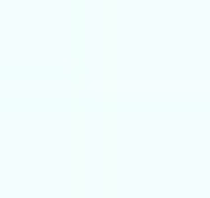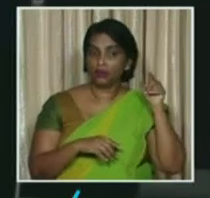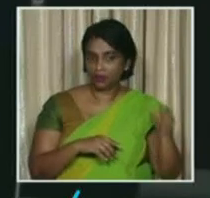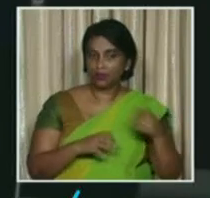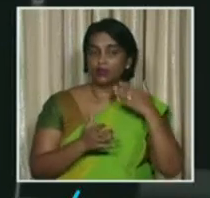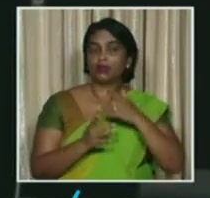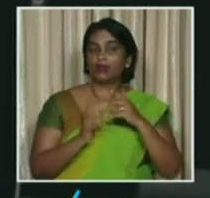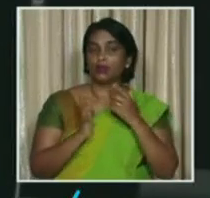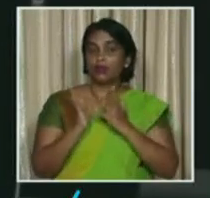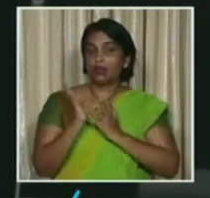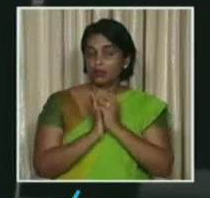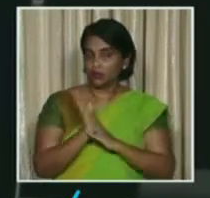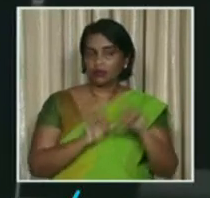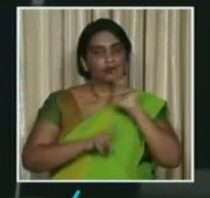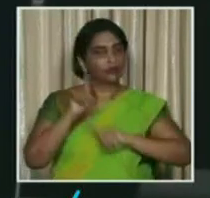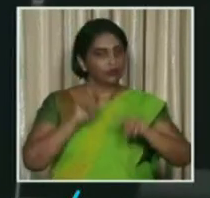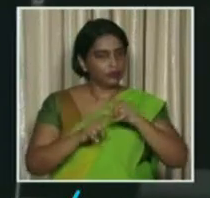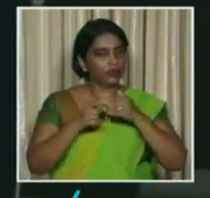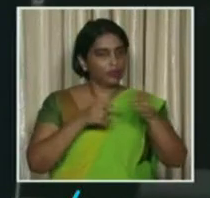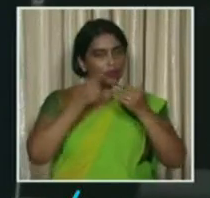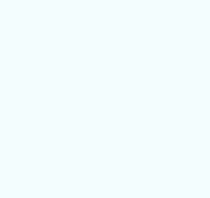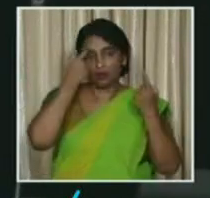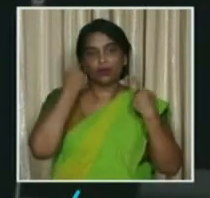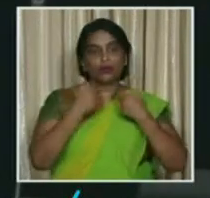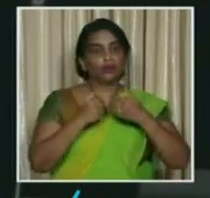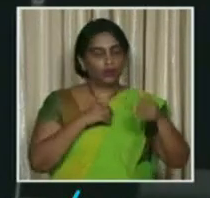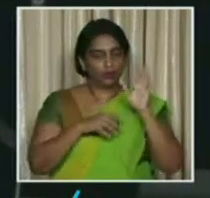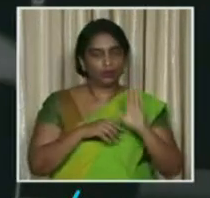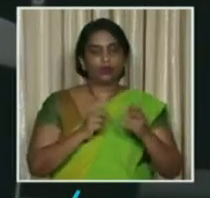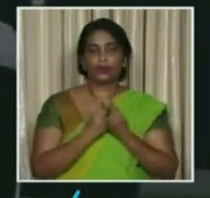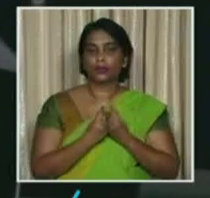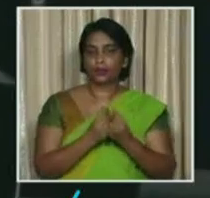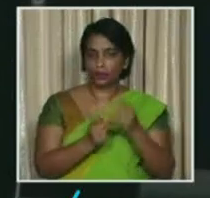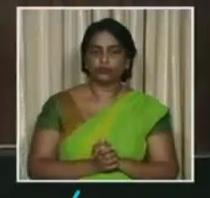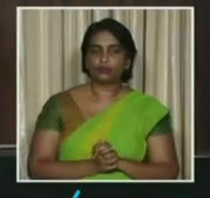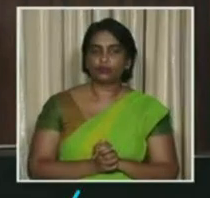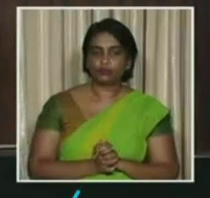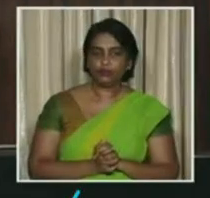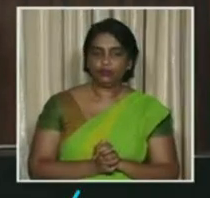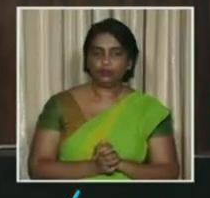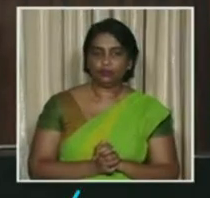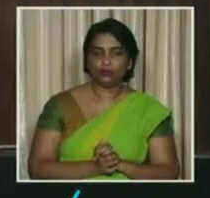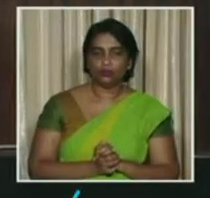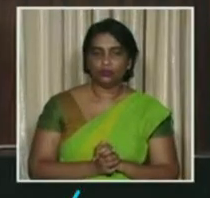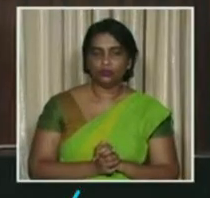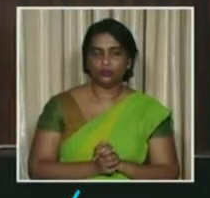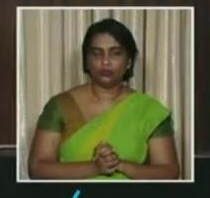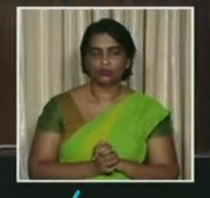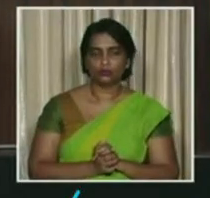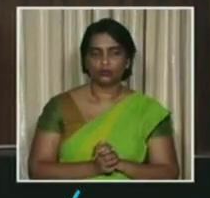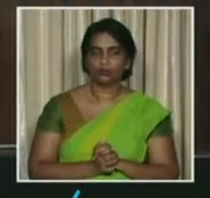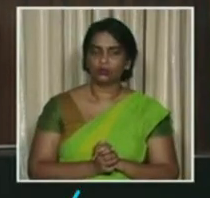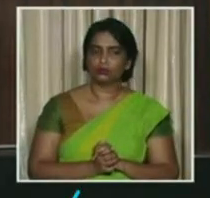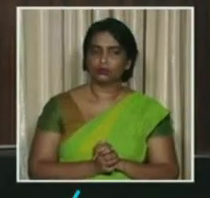and I request you to expedite the inquiry at the privileges committee. We have all the right to raise this matter. Point of order ඔබතුමා කියන්න සඳහන්